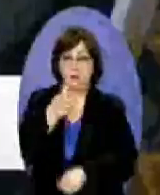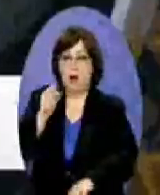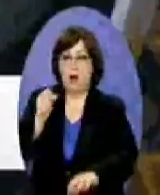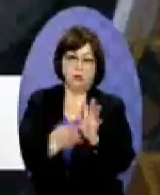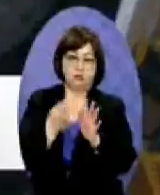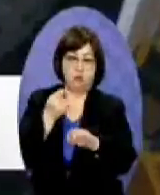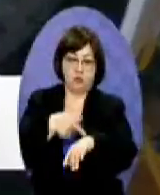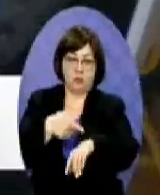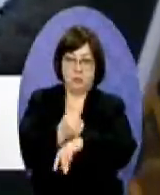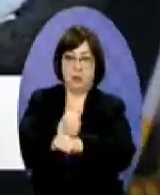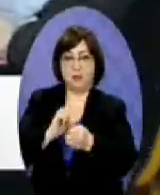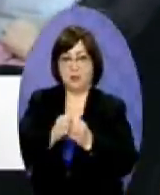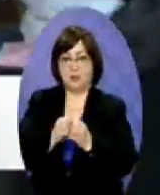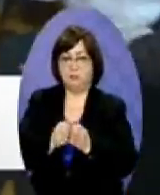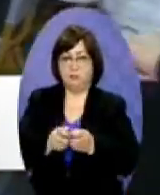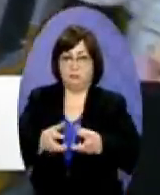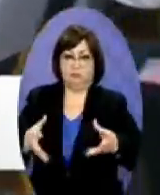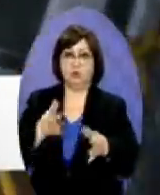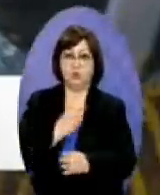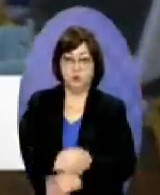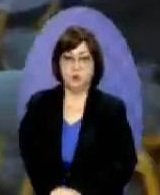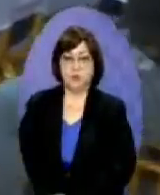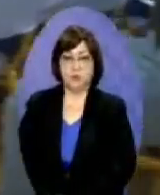багтааж гүйцэтгэх юм байна.